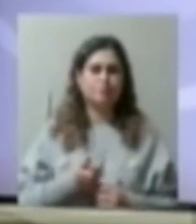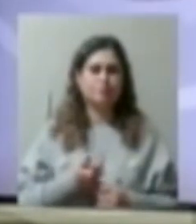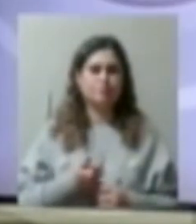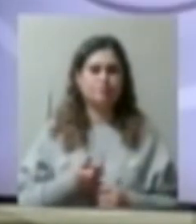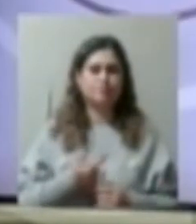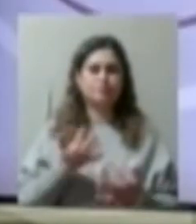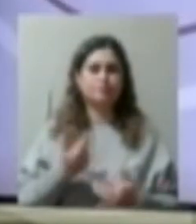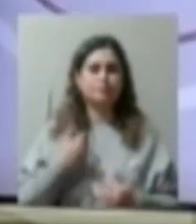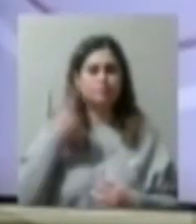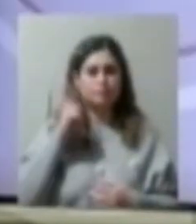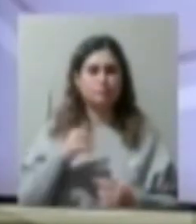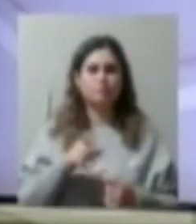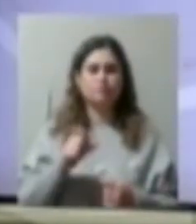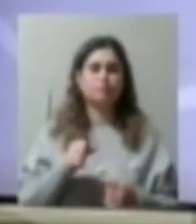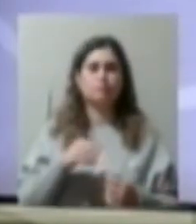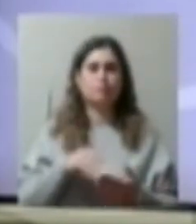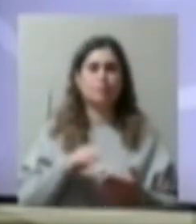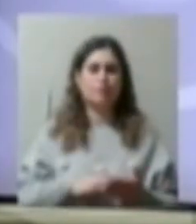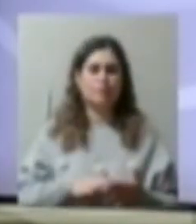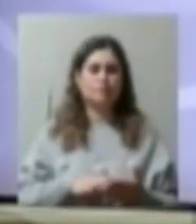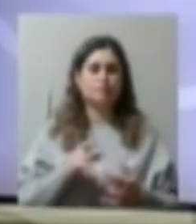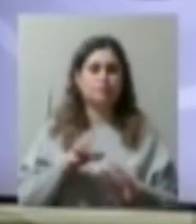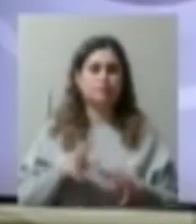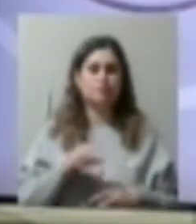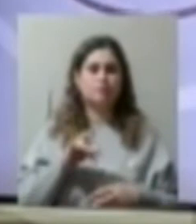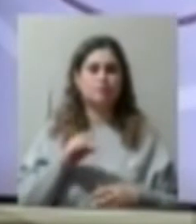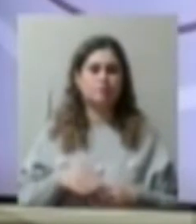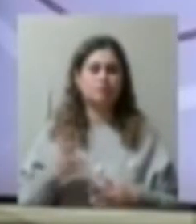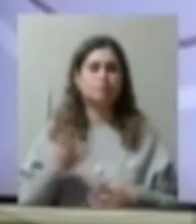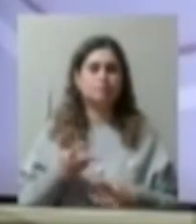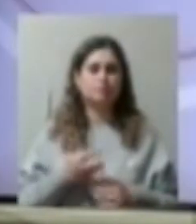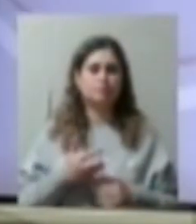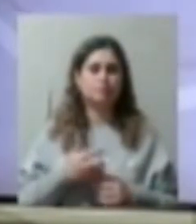Наскільки я знаю, зареєстровано законопроект, яким